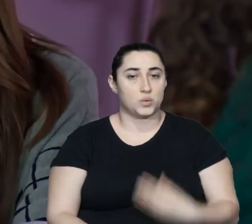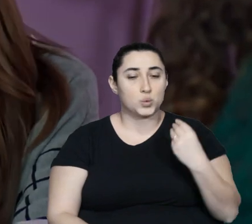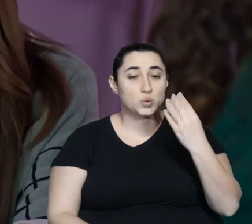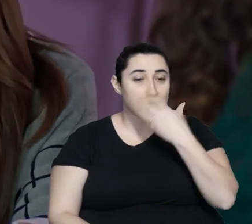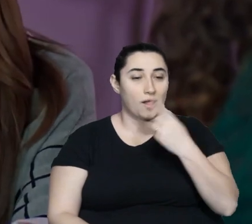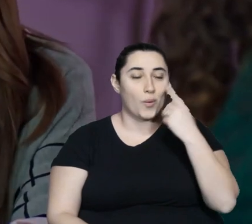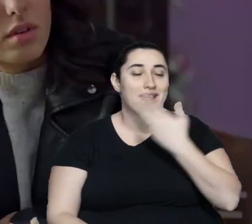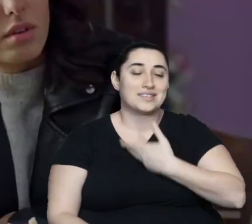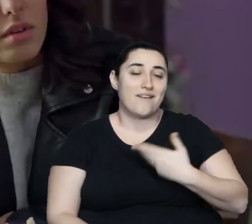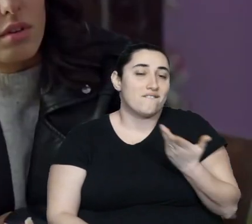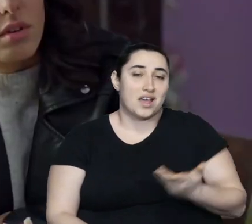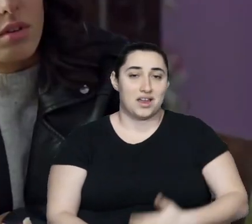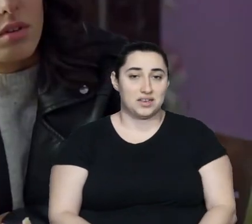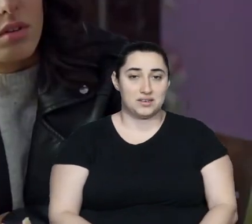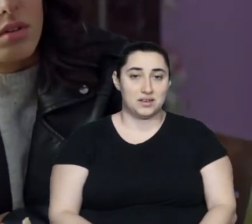olan sevilmez mi zaten?